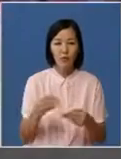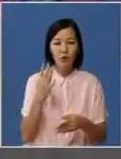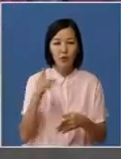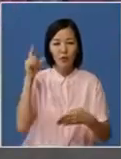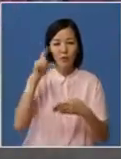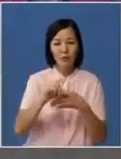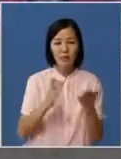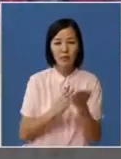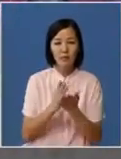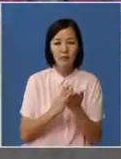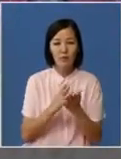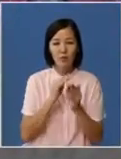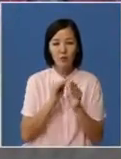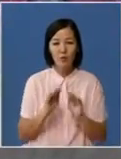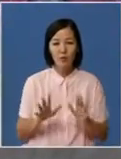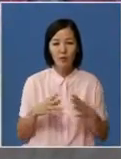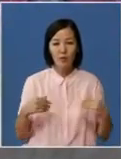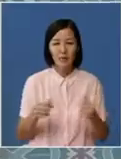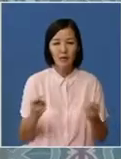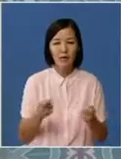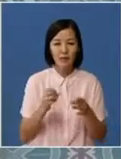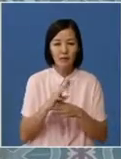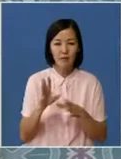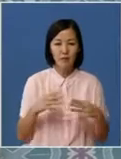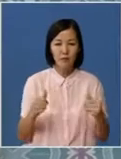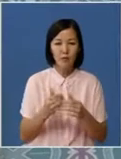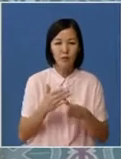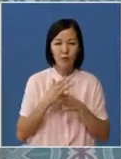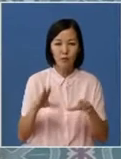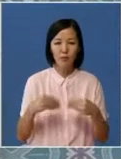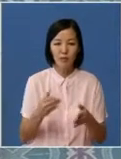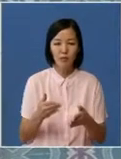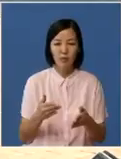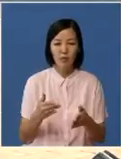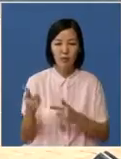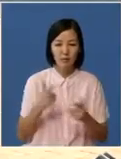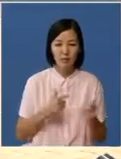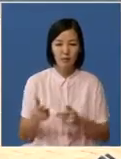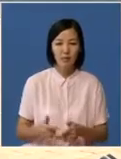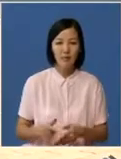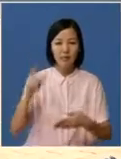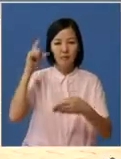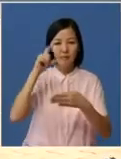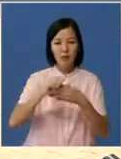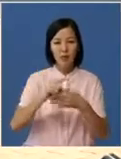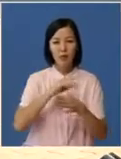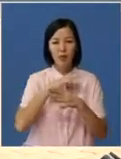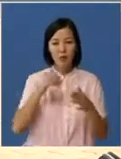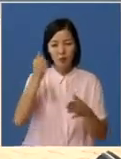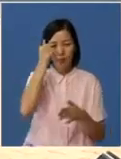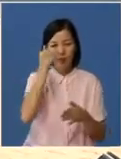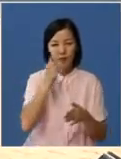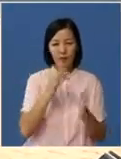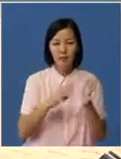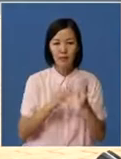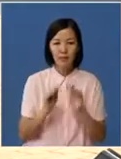мешіттің қызметкерлері көп балалы және аз қамтылған отбасыларға көмек беремдеушілерді қабылдауда. Мешітке көп алғысым бар. Өзім 8